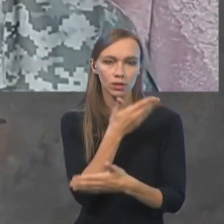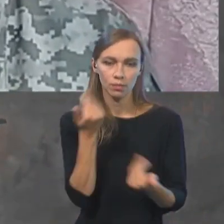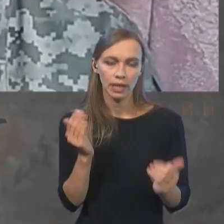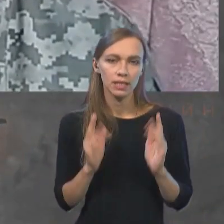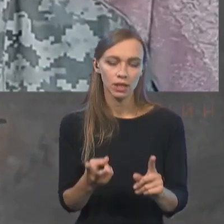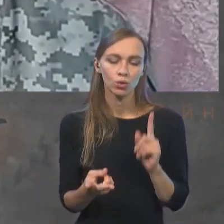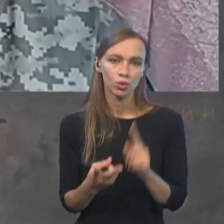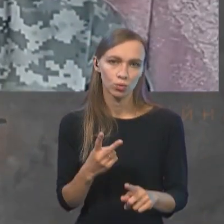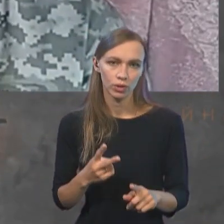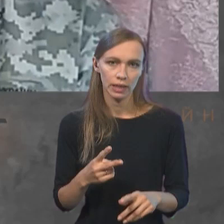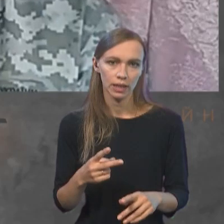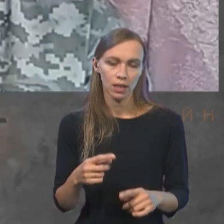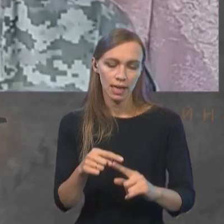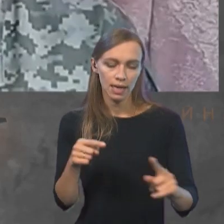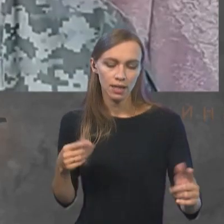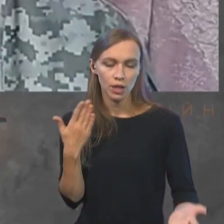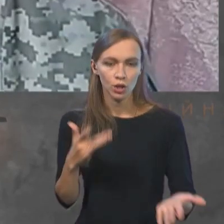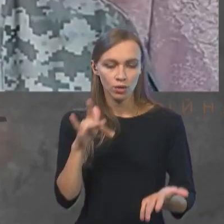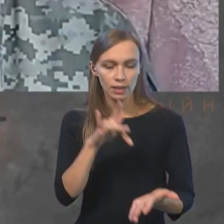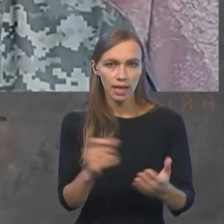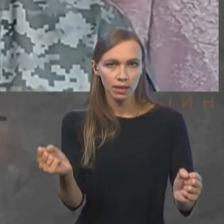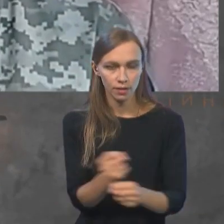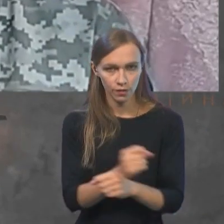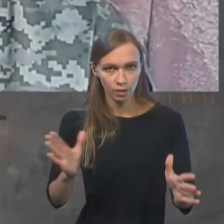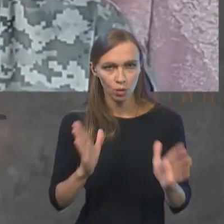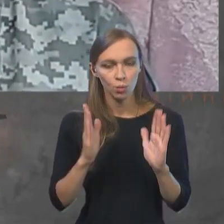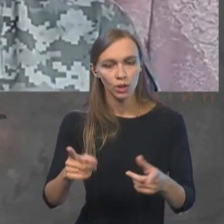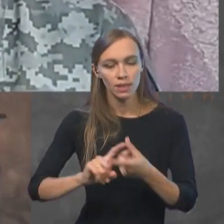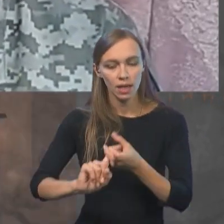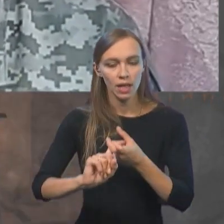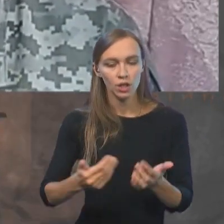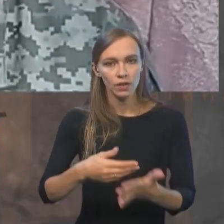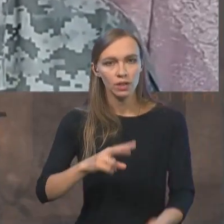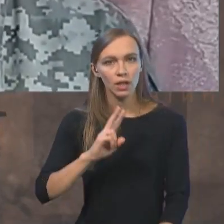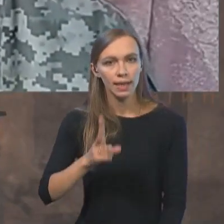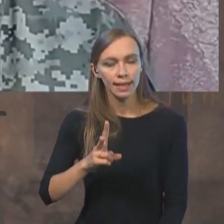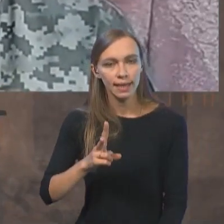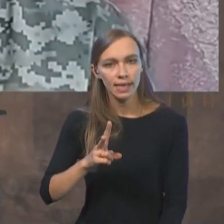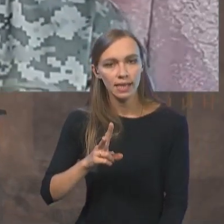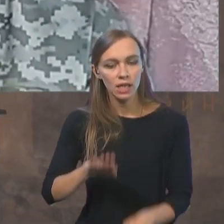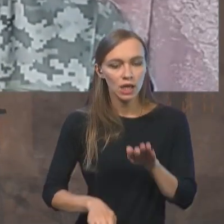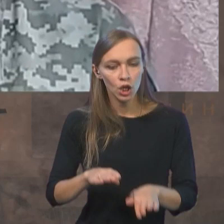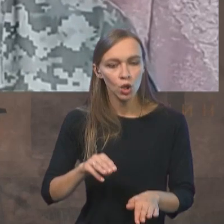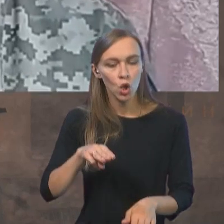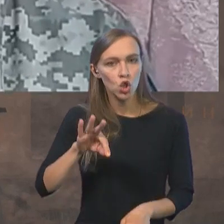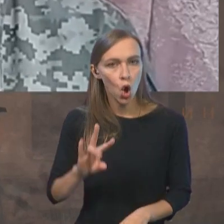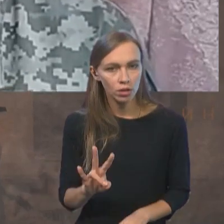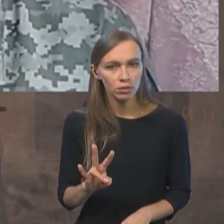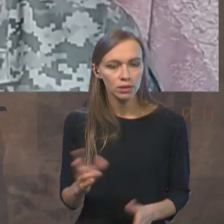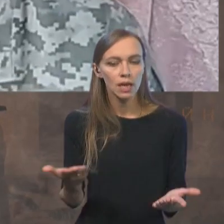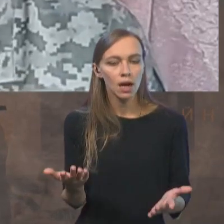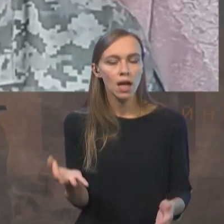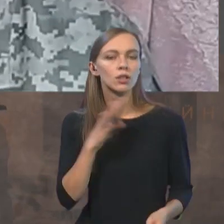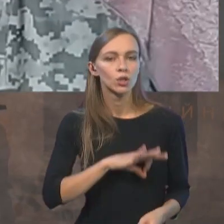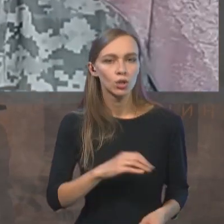є епіцентр вибуху, і все ж таки буде залежати від кілотонажу, яка бомба буде застосована. Я прихильник версії, що